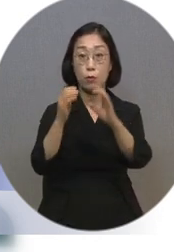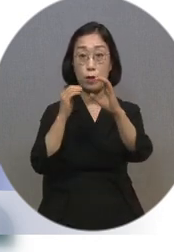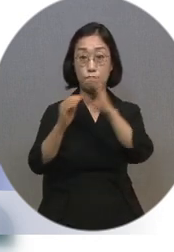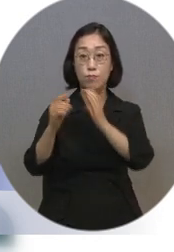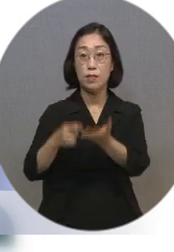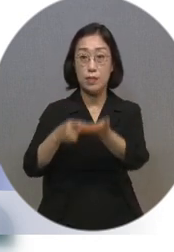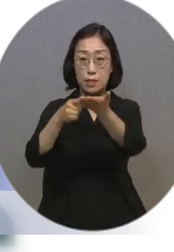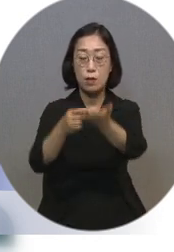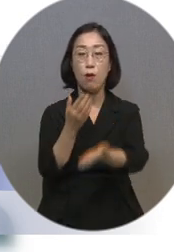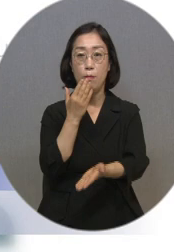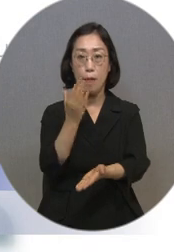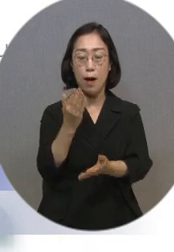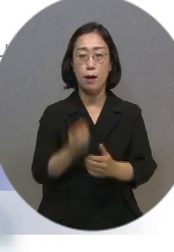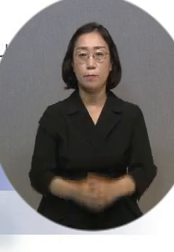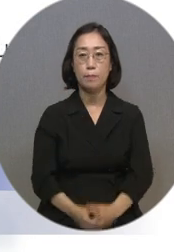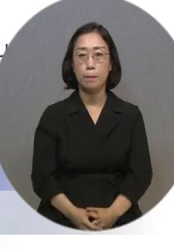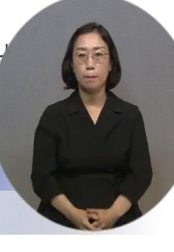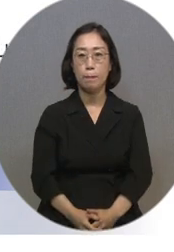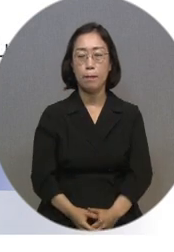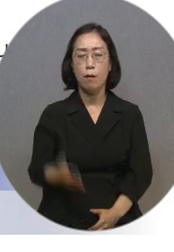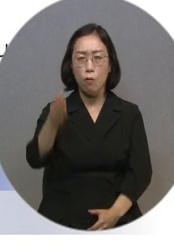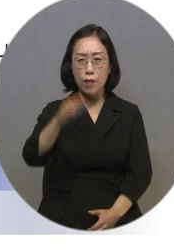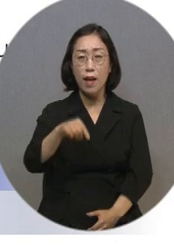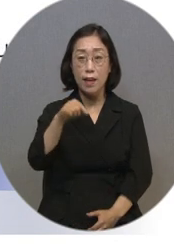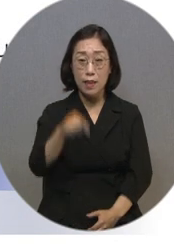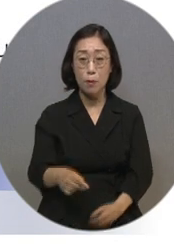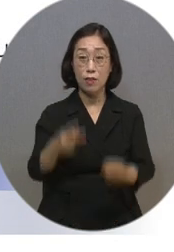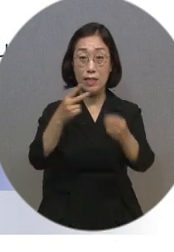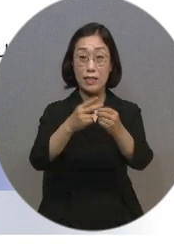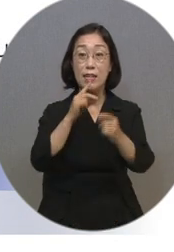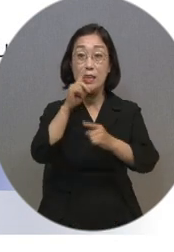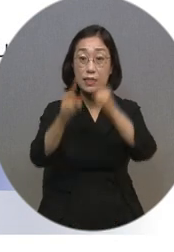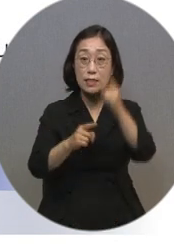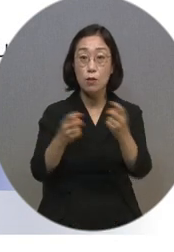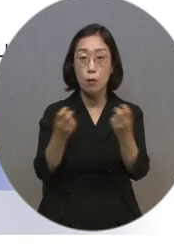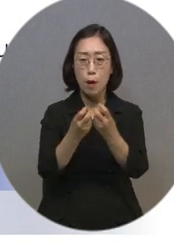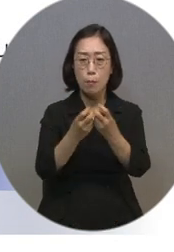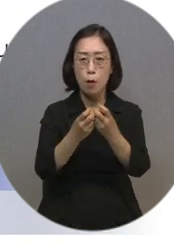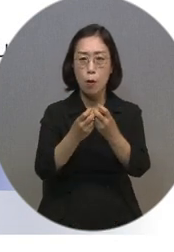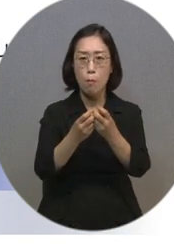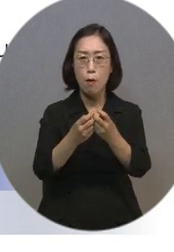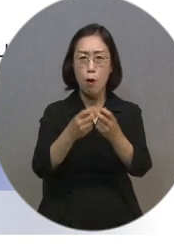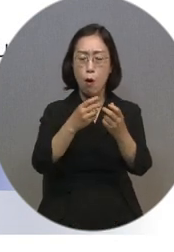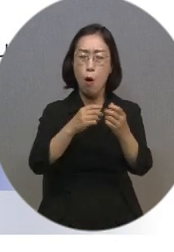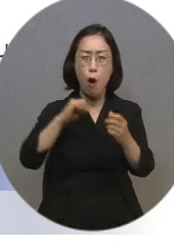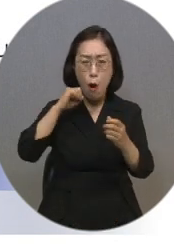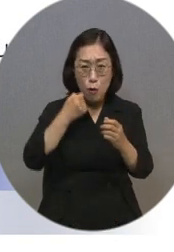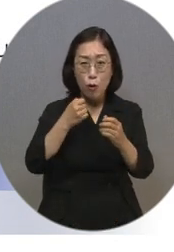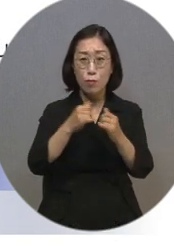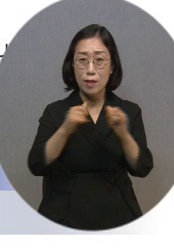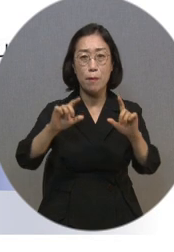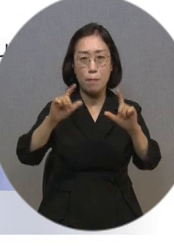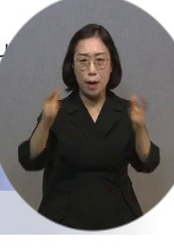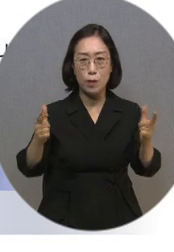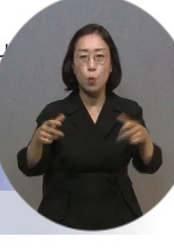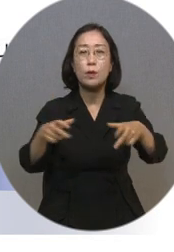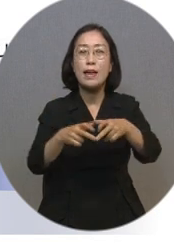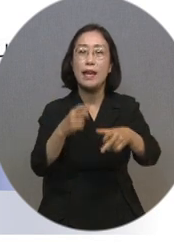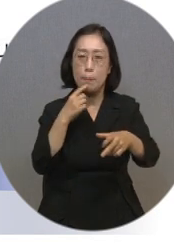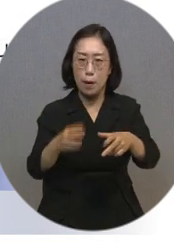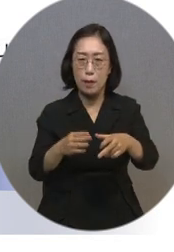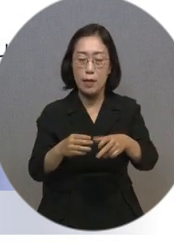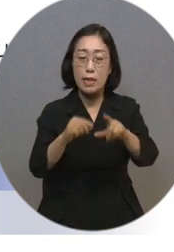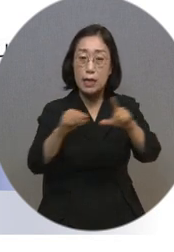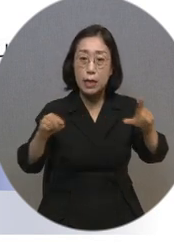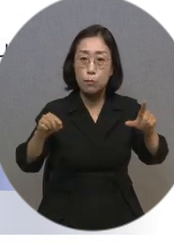온라인으로 신청할 수 있습니다. 다만 이번 2차 신청은 저소득층이 아닌 장애인을 대상으로 하고 있어 5만 원의